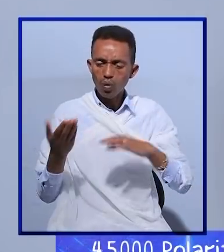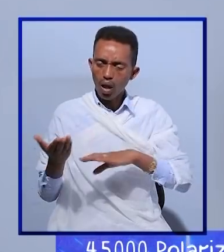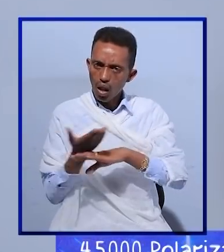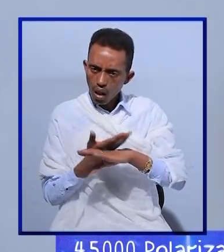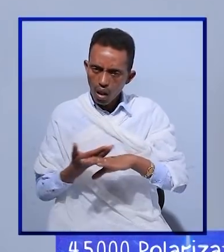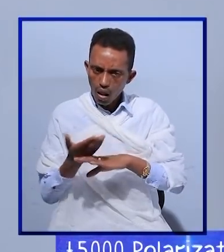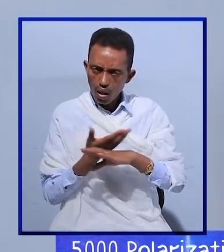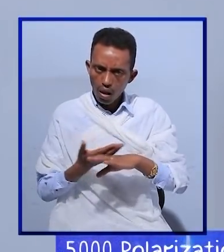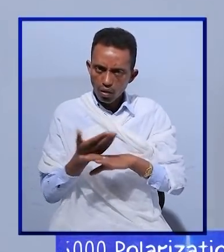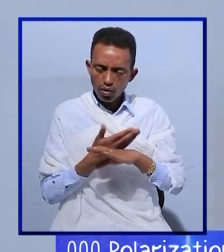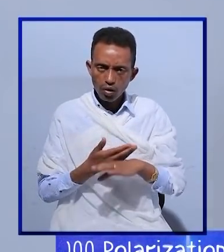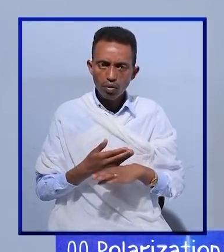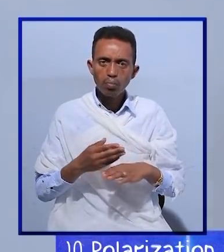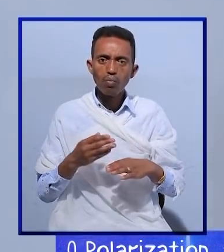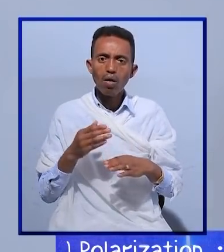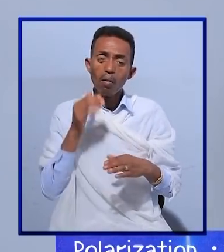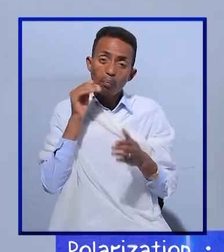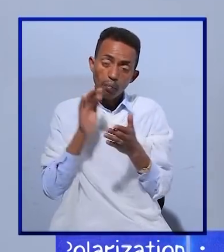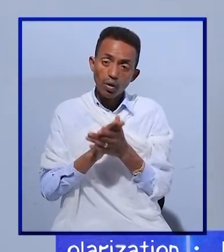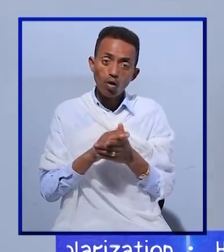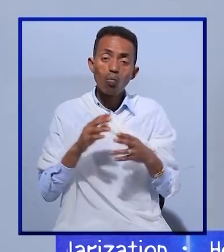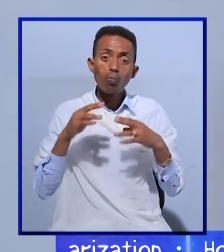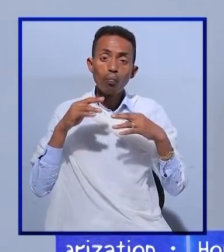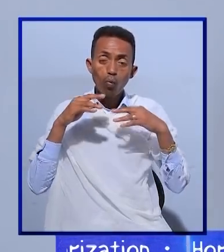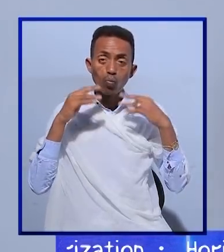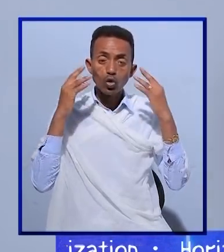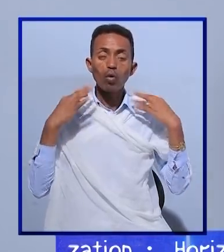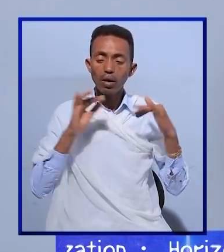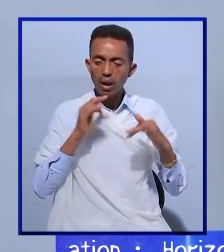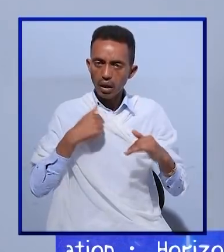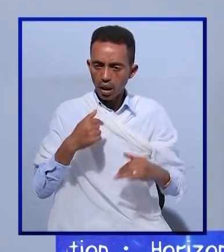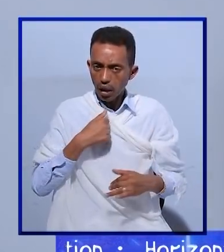ብዙ ለመኑኝ። ሙሽራም አብዝታ ለመነችኝ። ለኔ ስትይ